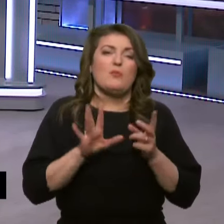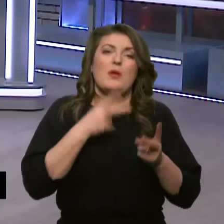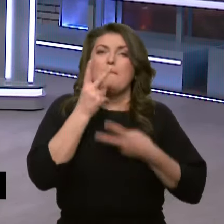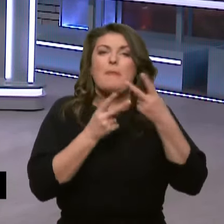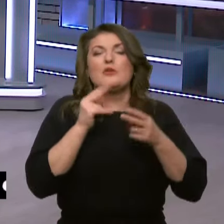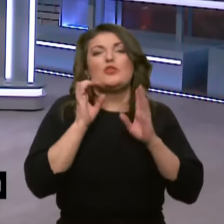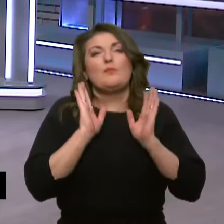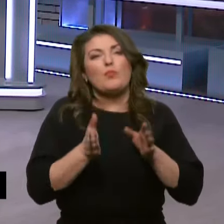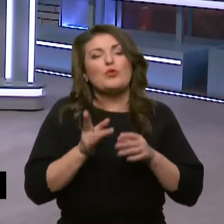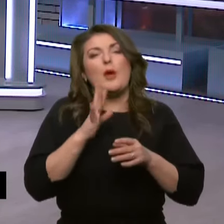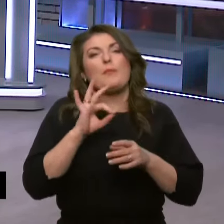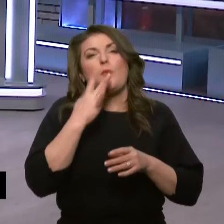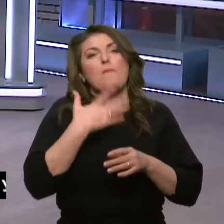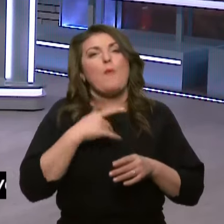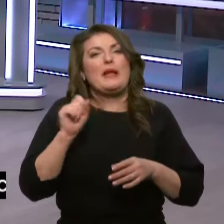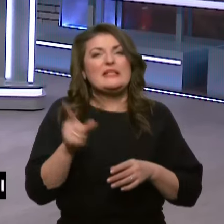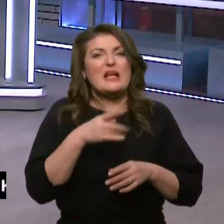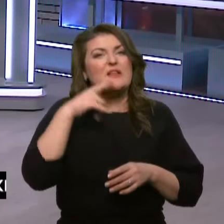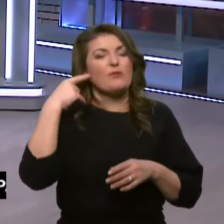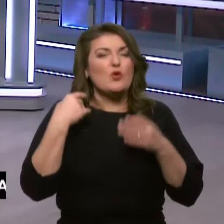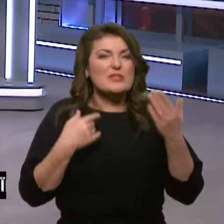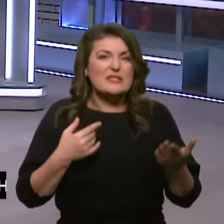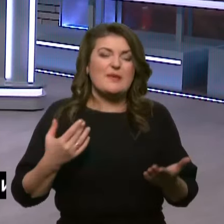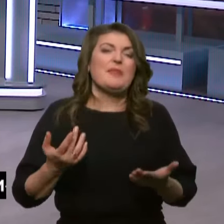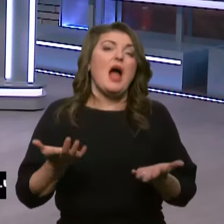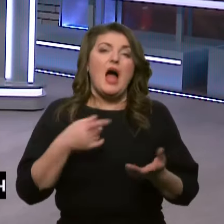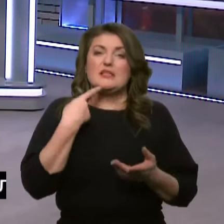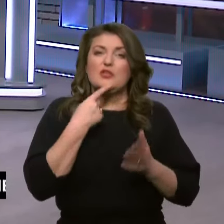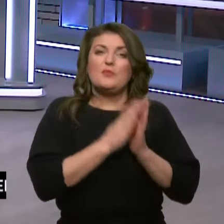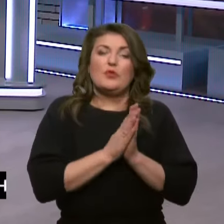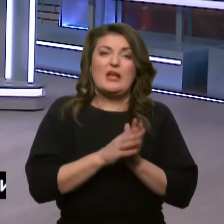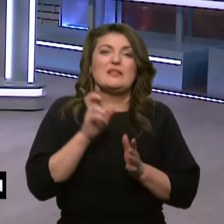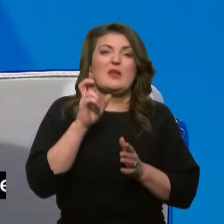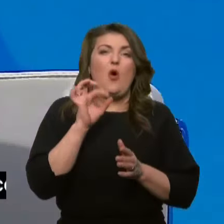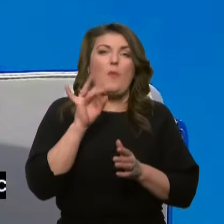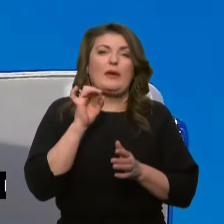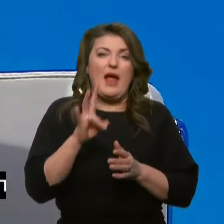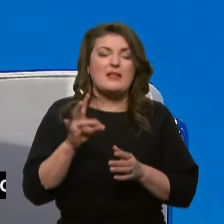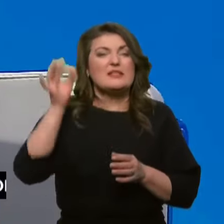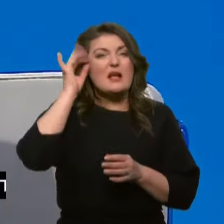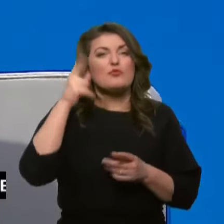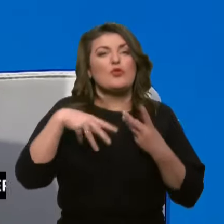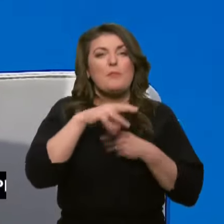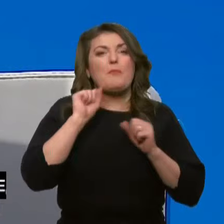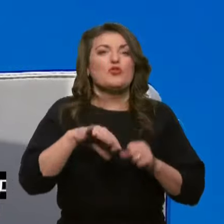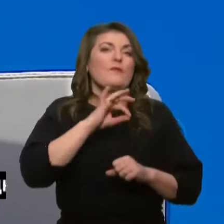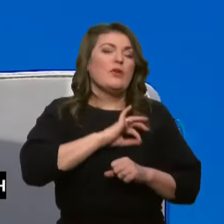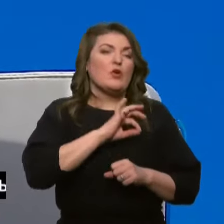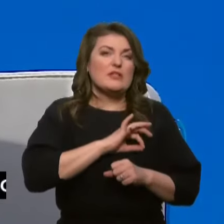бачити, чи буде про мобілізація в Росії. А скажіть, будь ласка, от Брайан згадував про те, що ми можемо